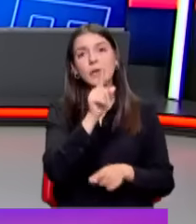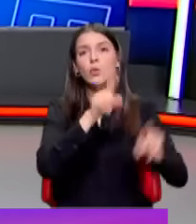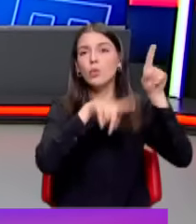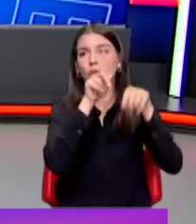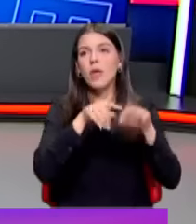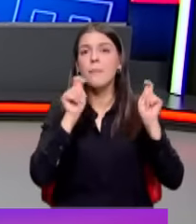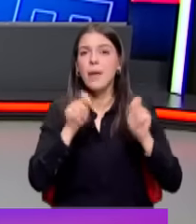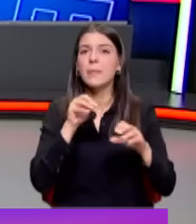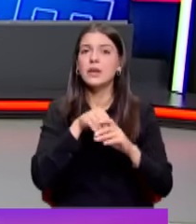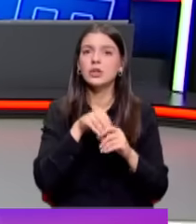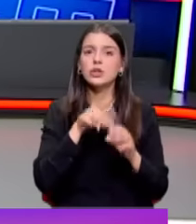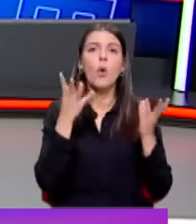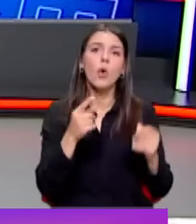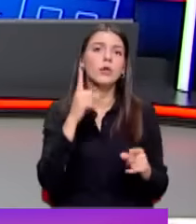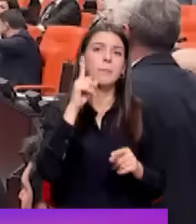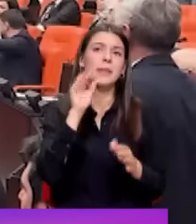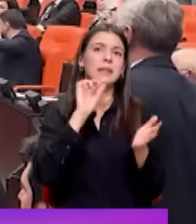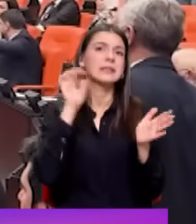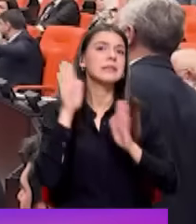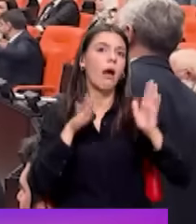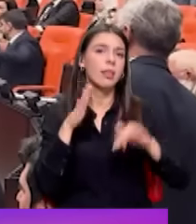saldırıydı.